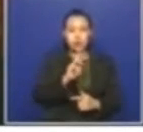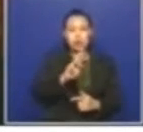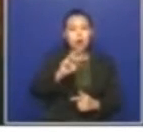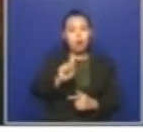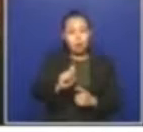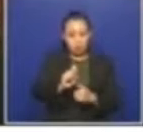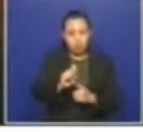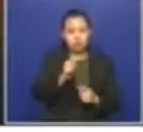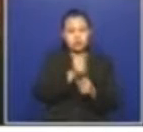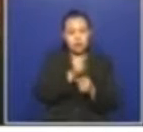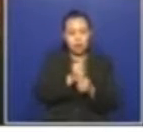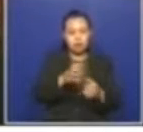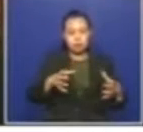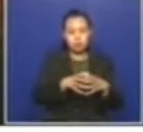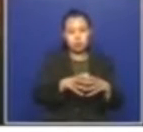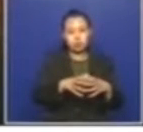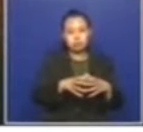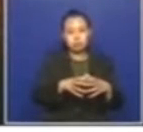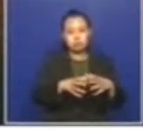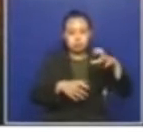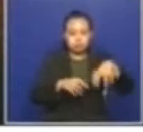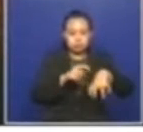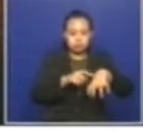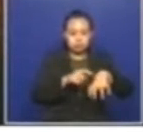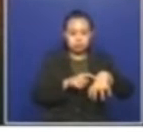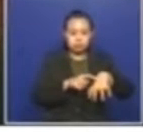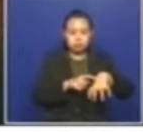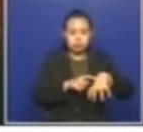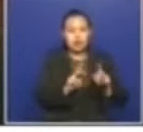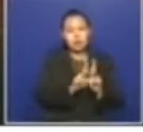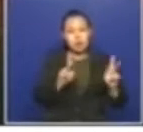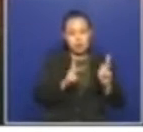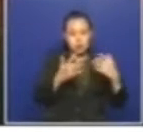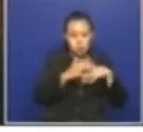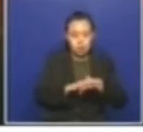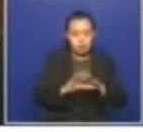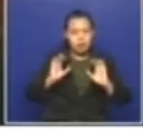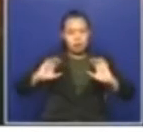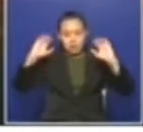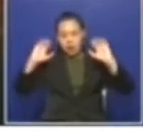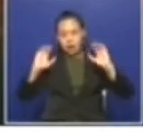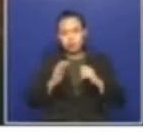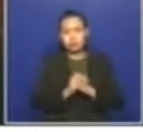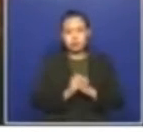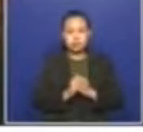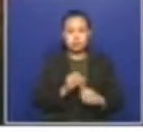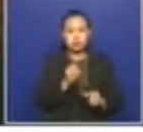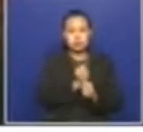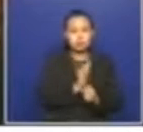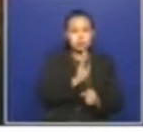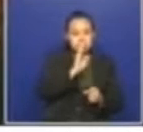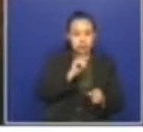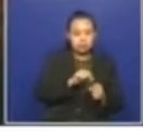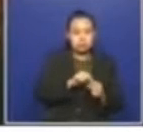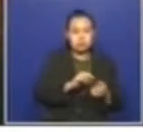อ.คณะกรรมการร่วมภาครัฐเอกชนในการแก้ปัญหาเศรษฐกิจทำมาแล้วแล้วก่อนหน้านี้เขาก็เรียกว่าครม.เศรษฐกิจ